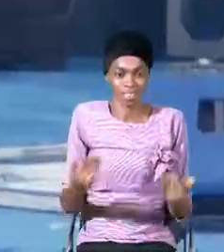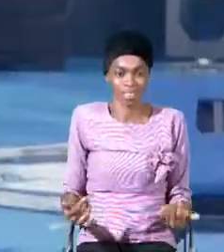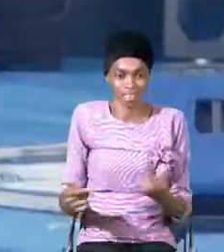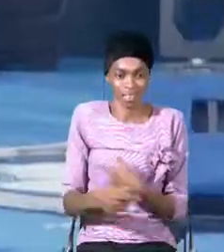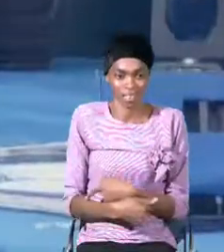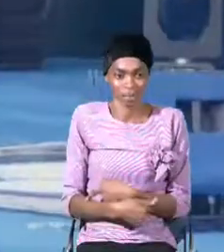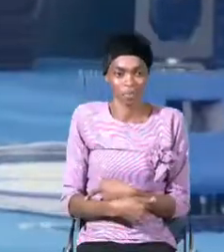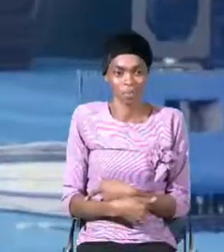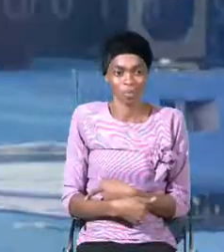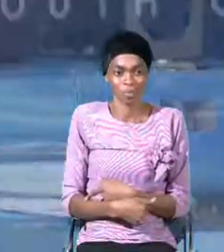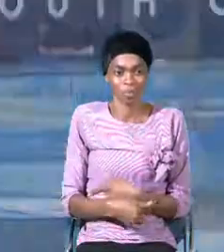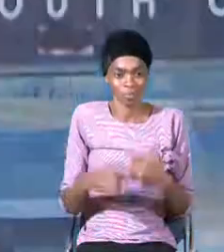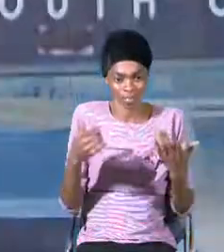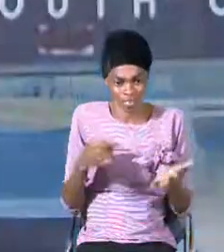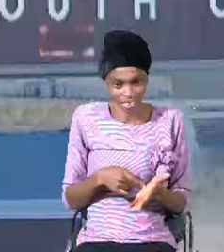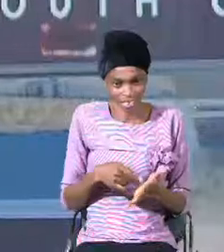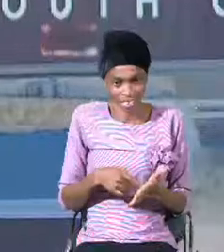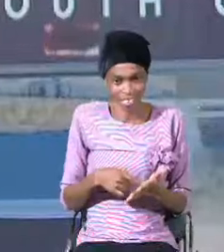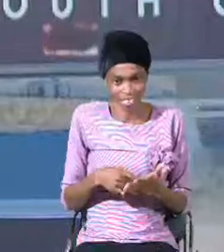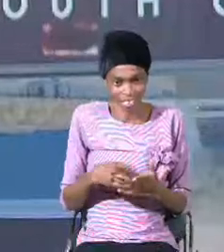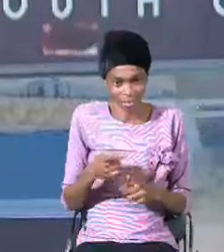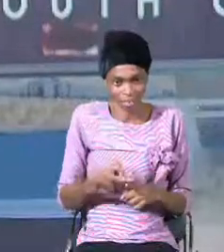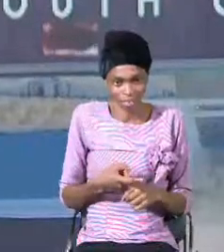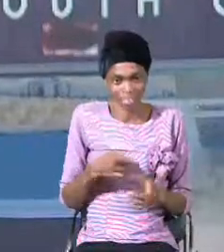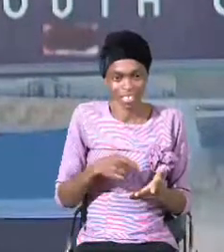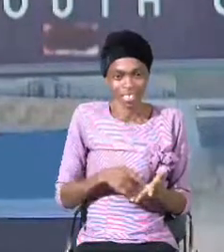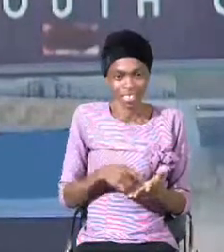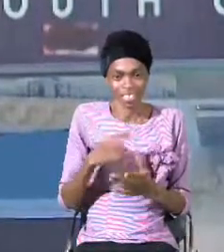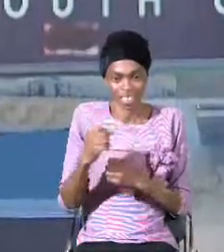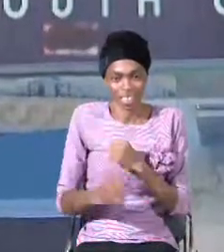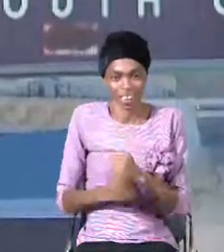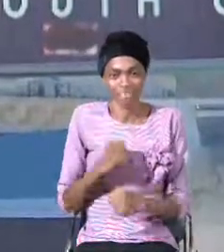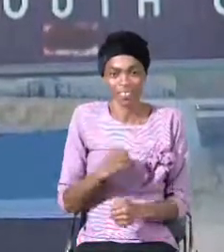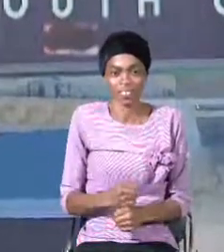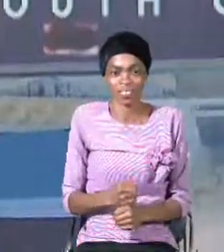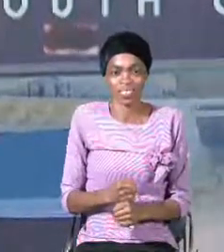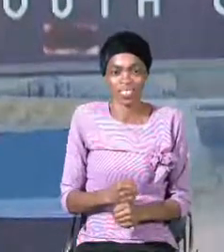Aujourd'hui, ce mois, cette année,